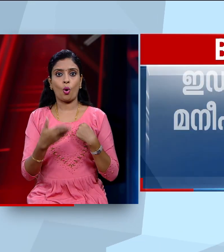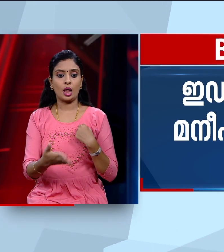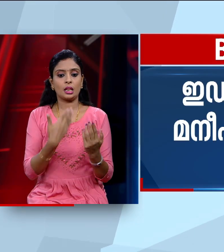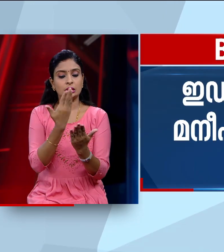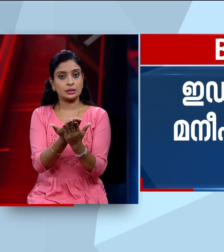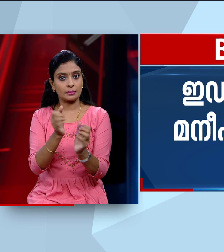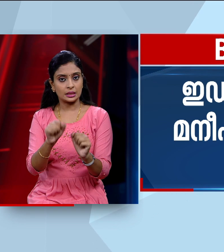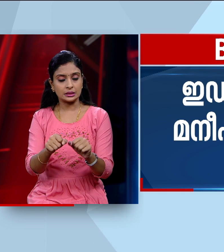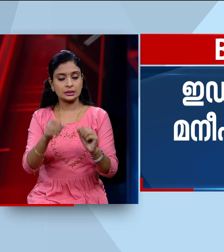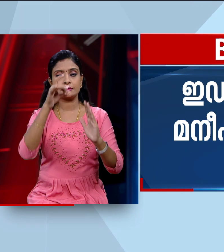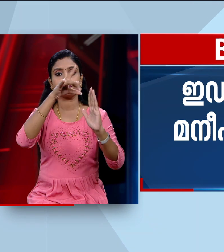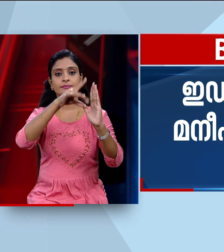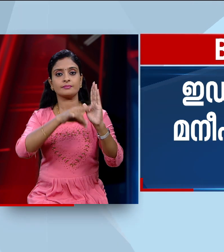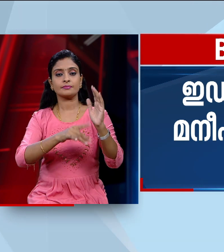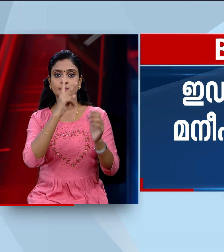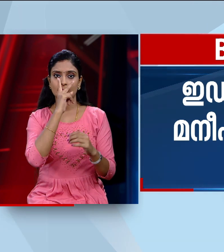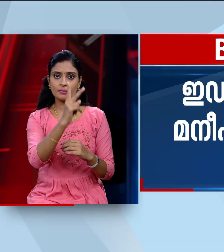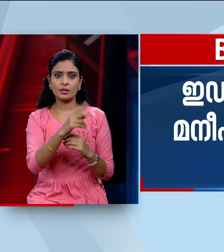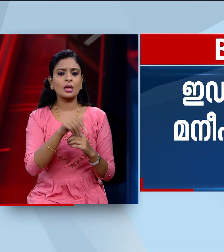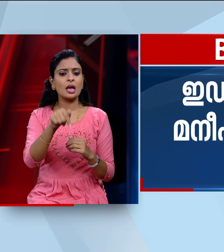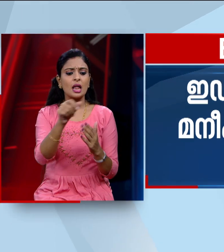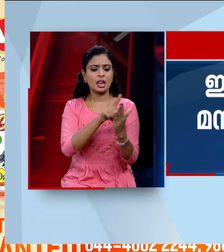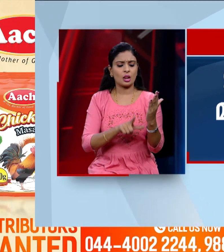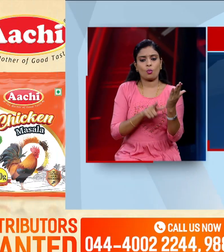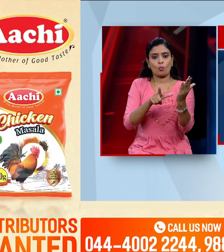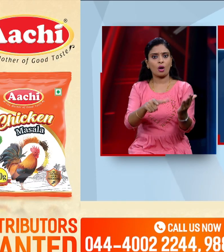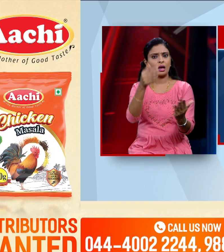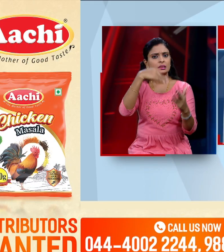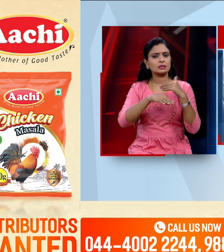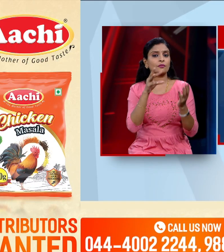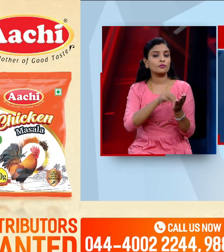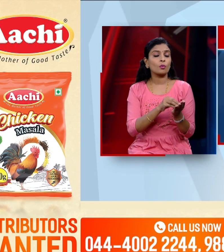നിന്നും സൗമ്യ കൃഷ്ണ ചേരുന്നു. സൗമ്യ, എന്തൊക്കെയാണ് കുറ്റപത്രത്തിൽ പറയുന്ന കാര്യങ്ങൾ?